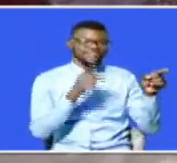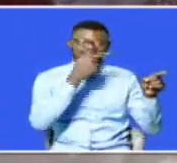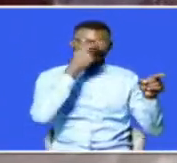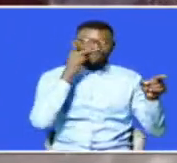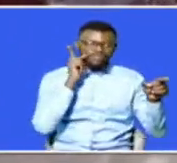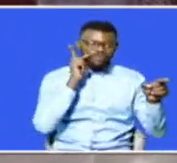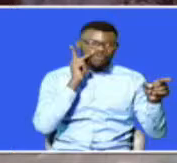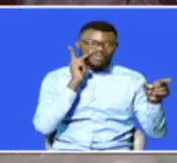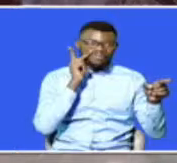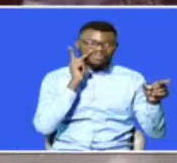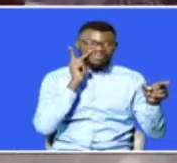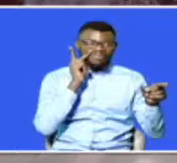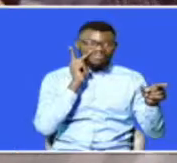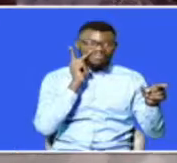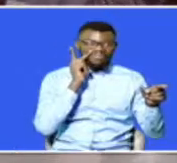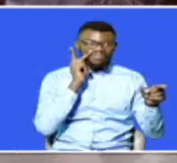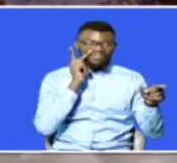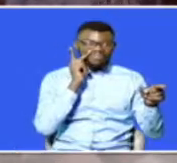Musyoka.